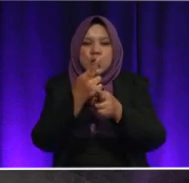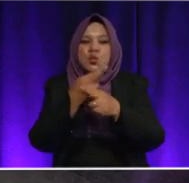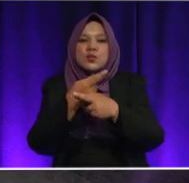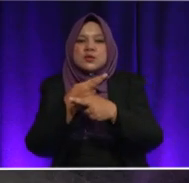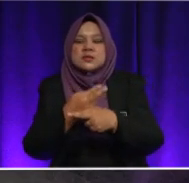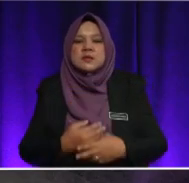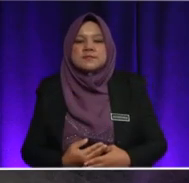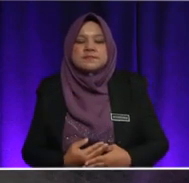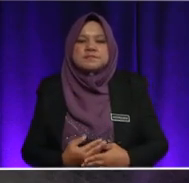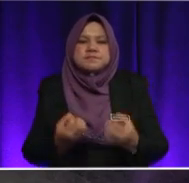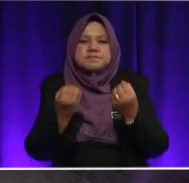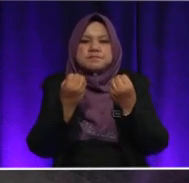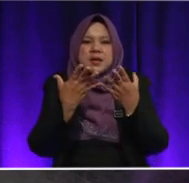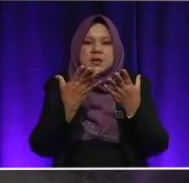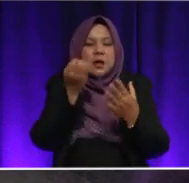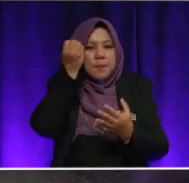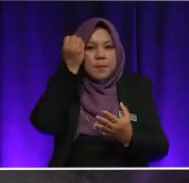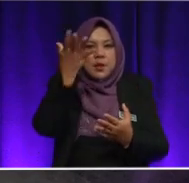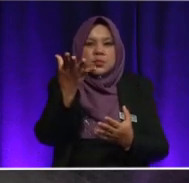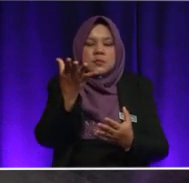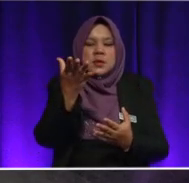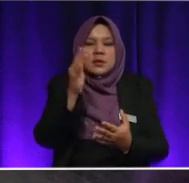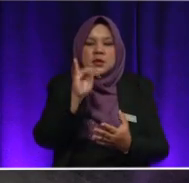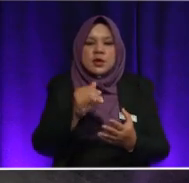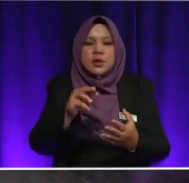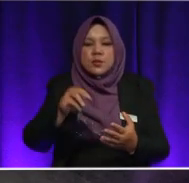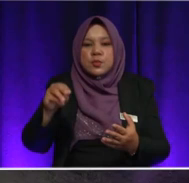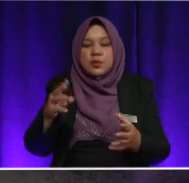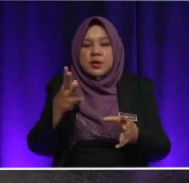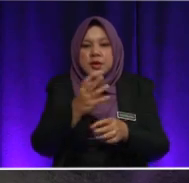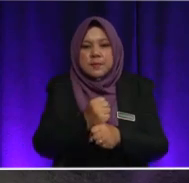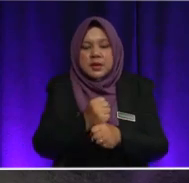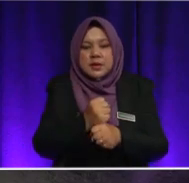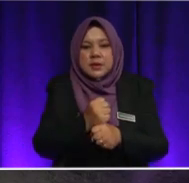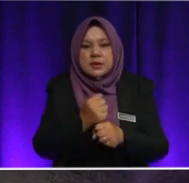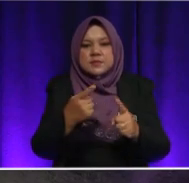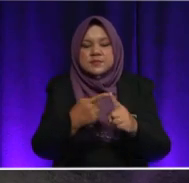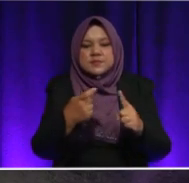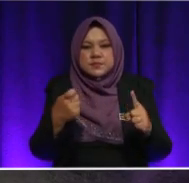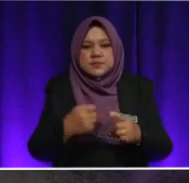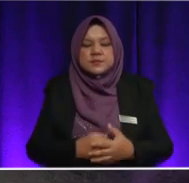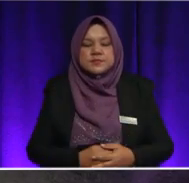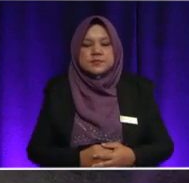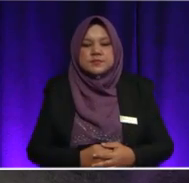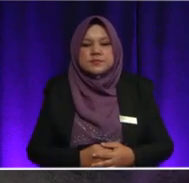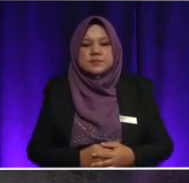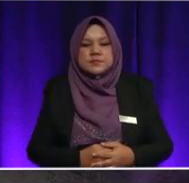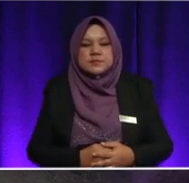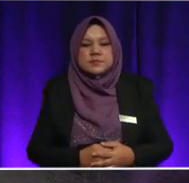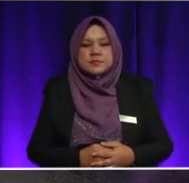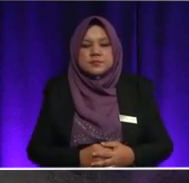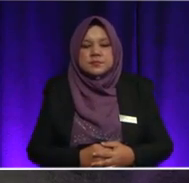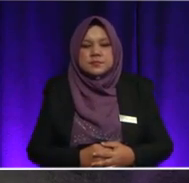banyak info-info yang Boleh murid-murid dapatkan dari lama sumberku Oke